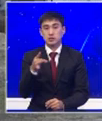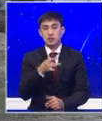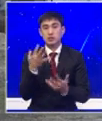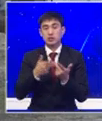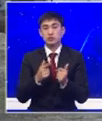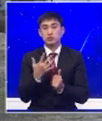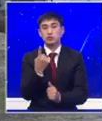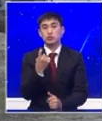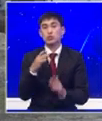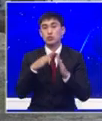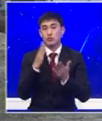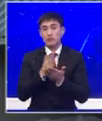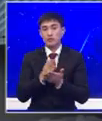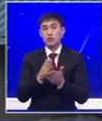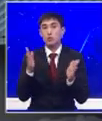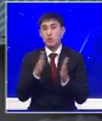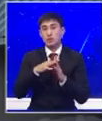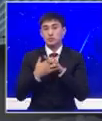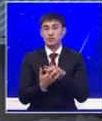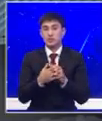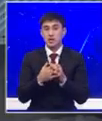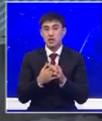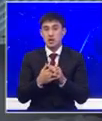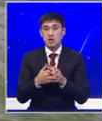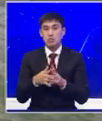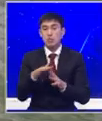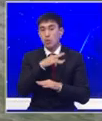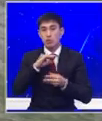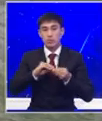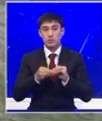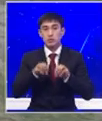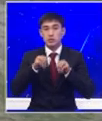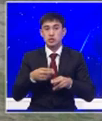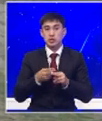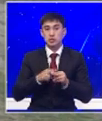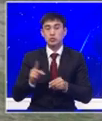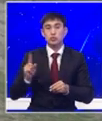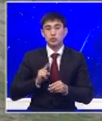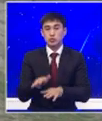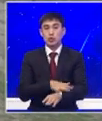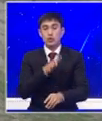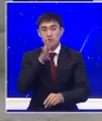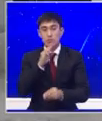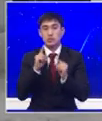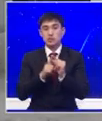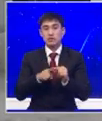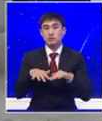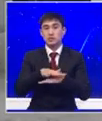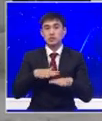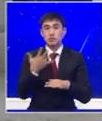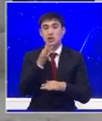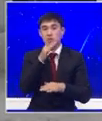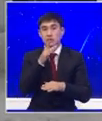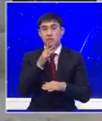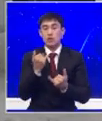насчитывает около 100 домов. Однако в небольшом селе при этом немало серьезных проблем, решения которых жители ждут долгое время. По словам сельчан, примерно 5